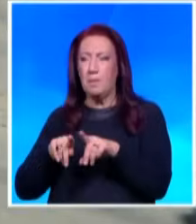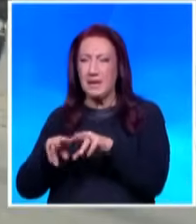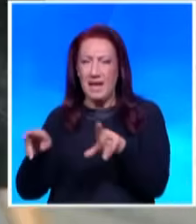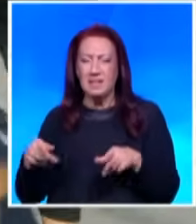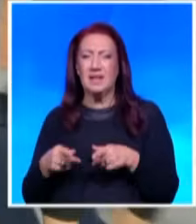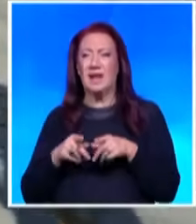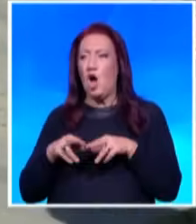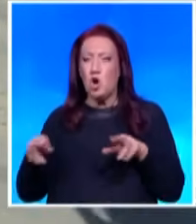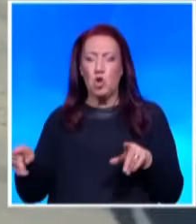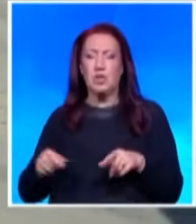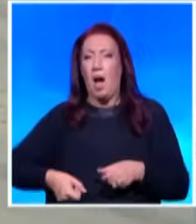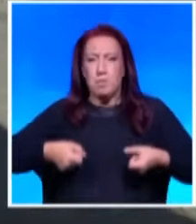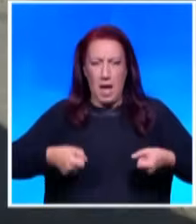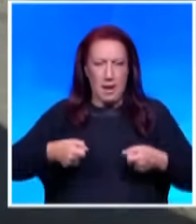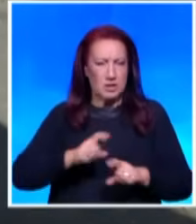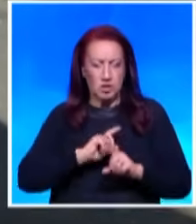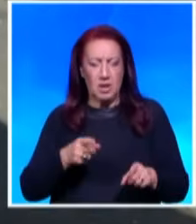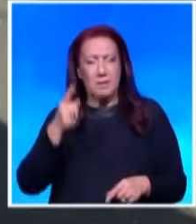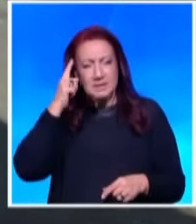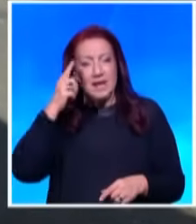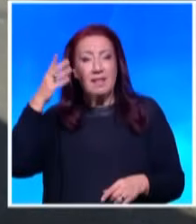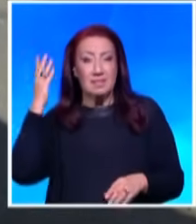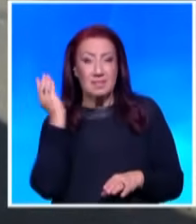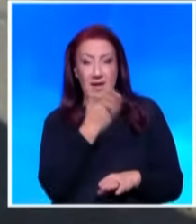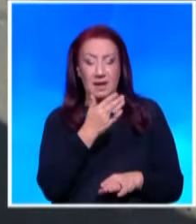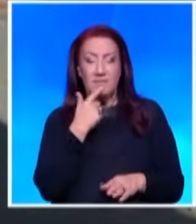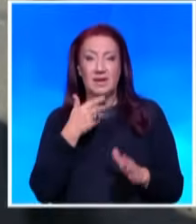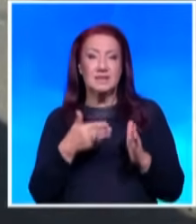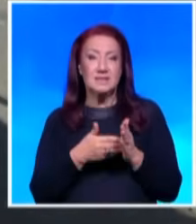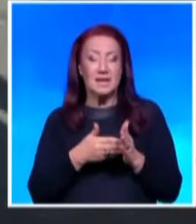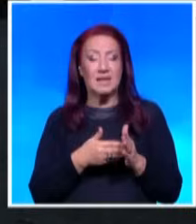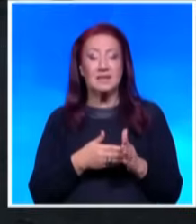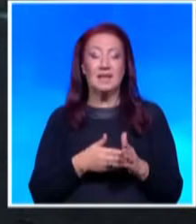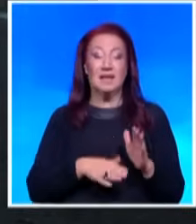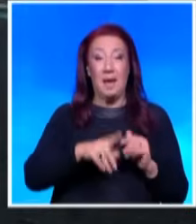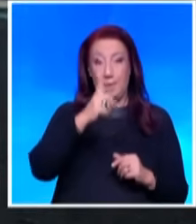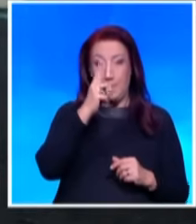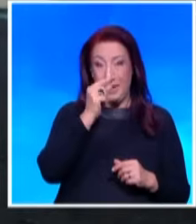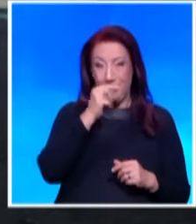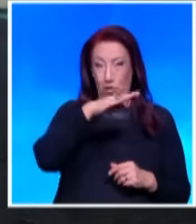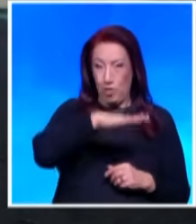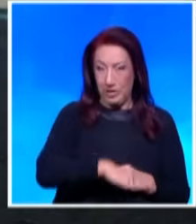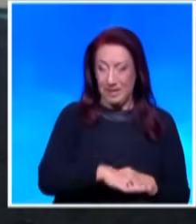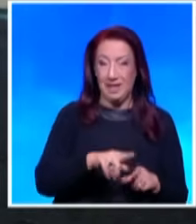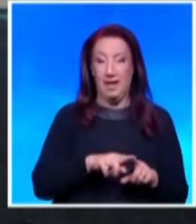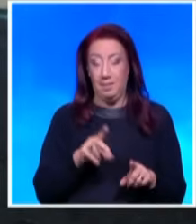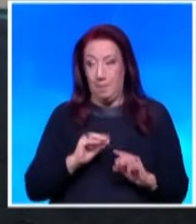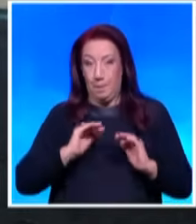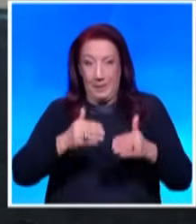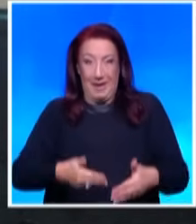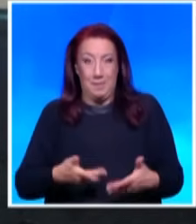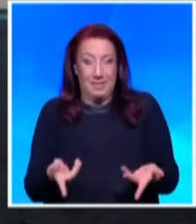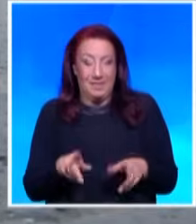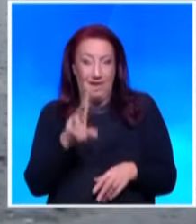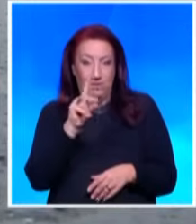нямат, но знаят, че трябва да поемат на път. И заради роденото, и заради все още нероденото им дете. А разликата усещат